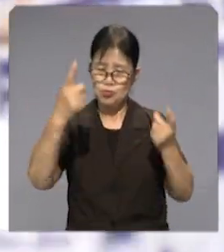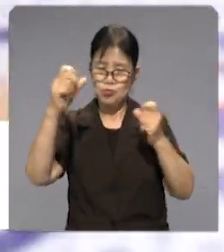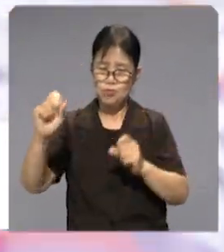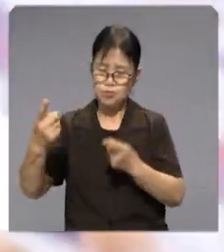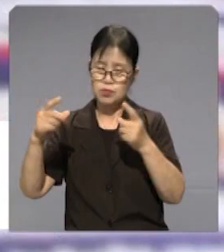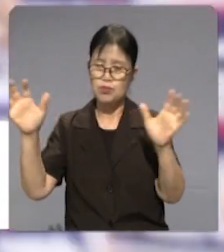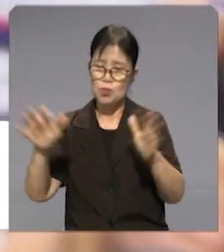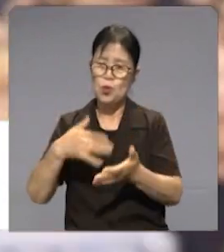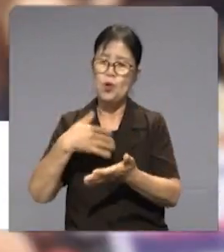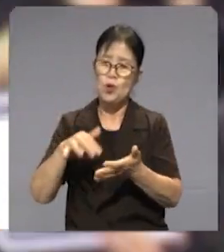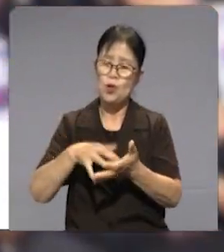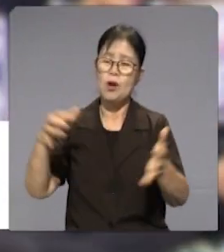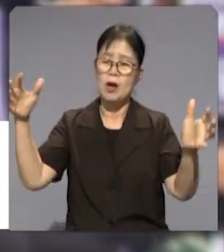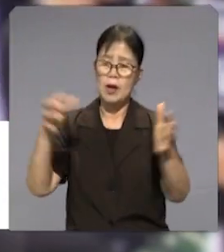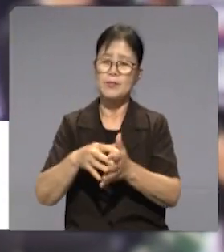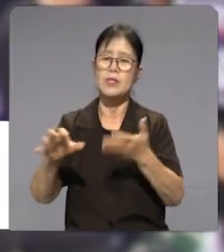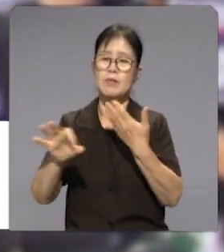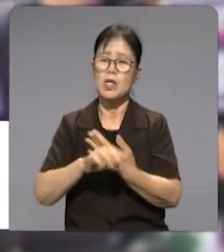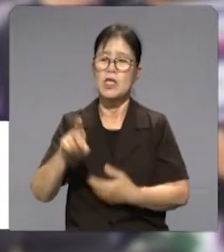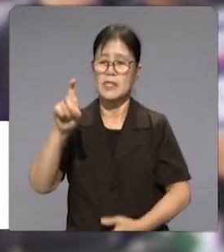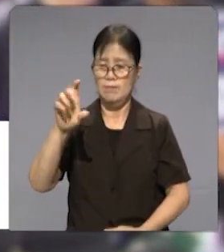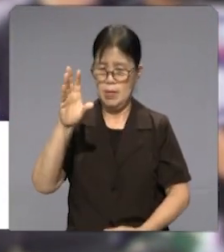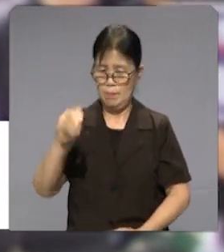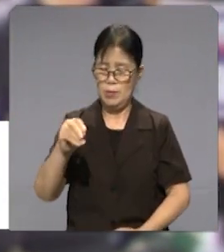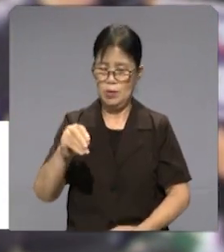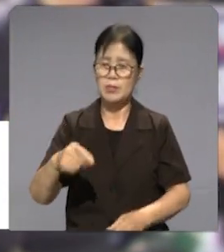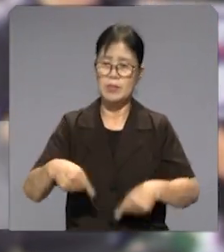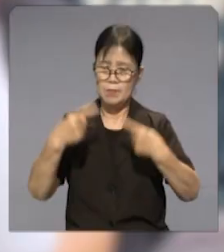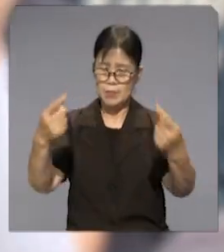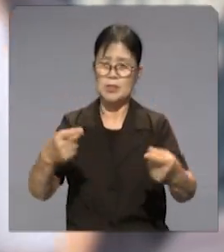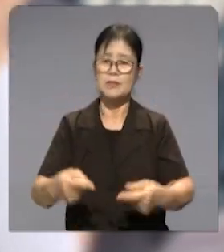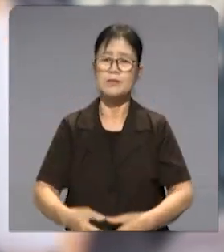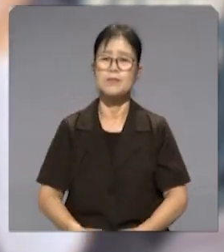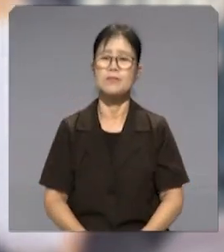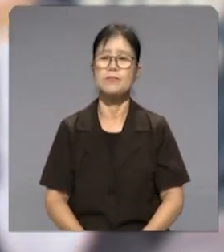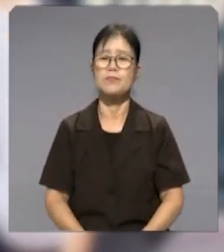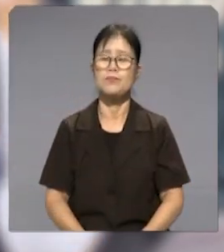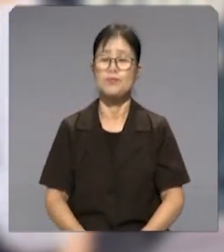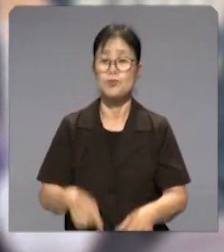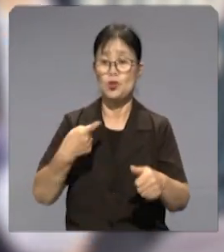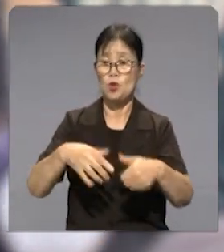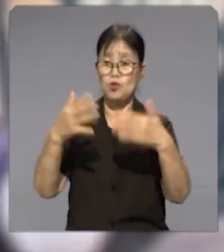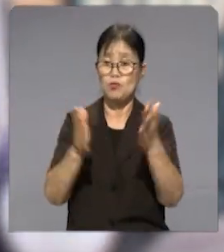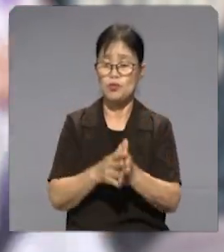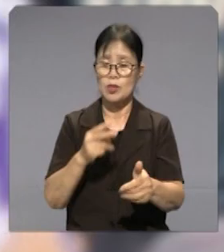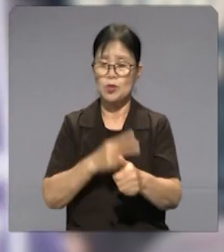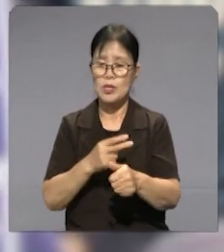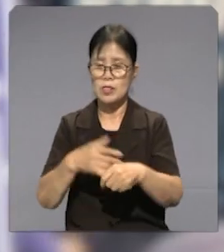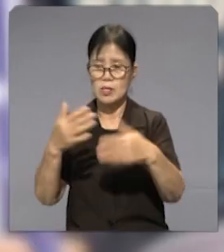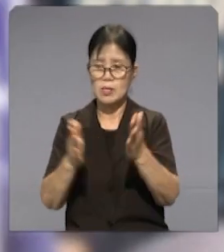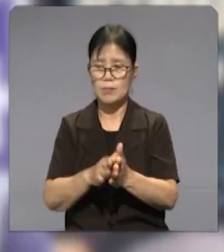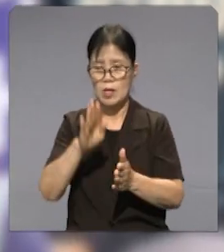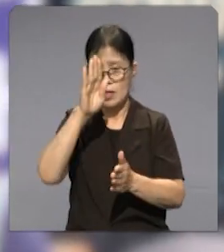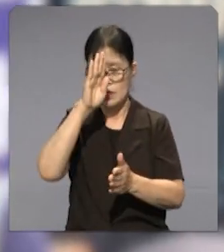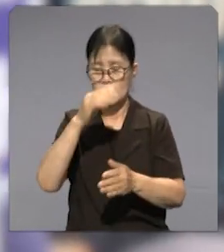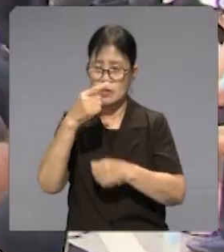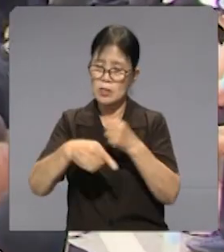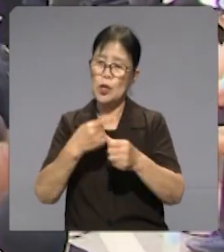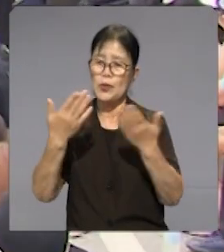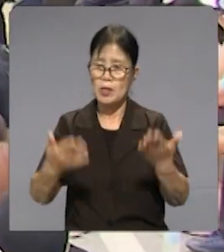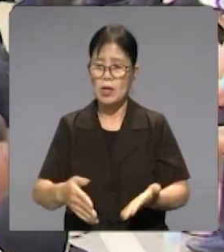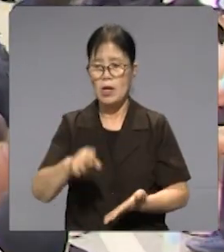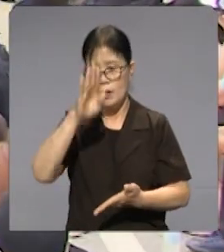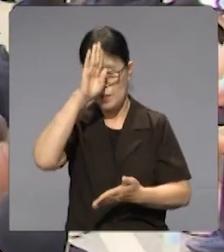등에 모인 인원을 합치면 10만 명이 추모 집회에 참석했습니다. 교육부가 교사들의 집단 연가 병가를